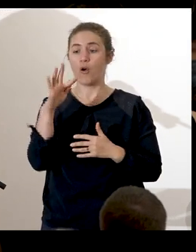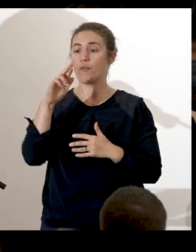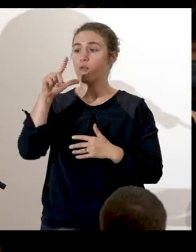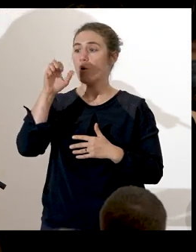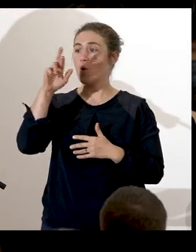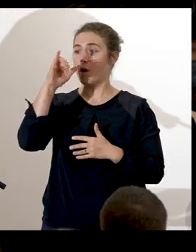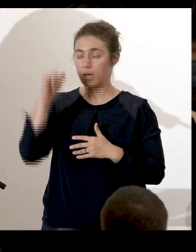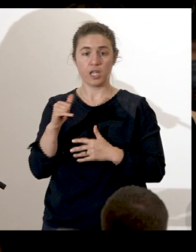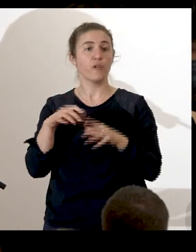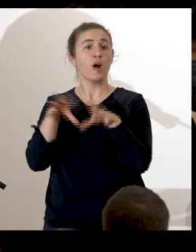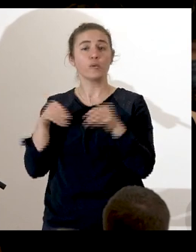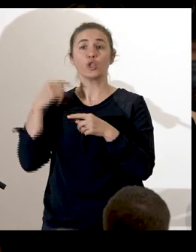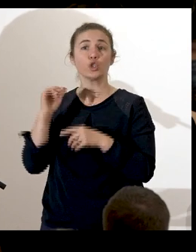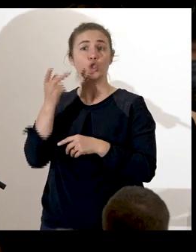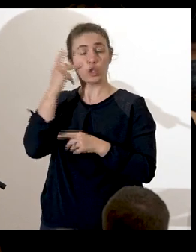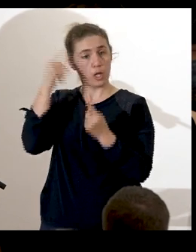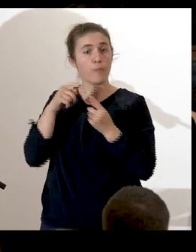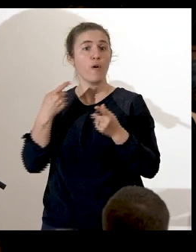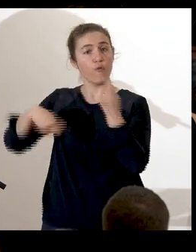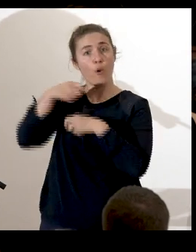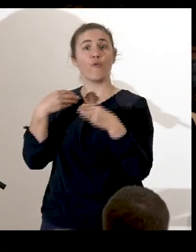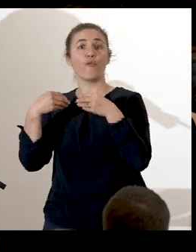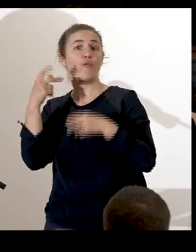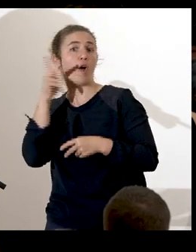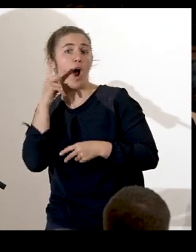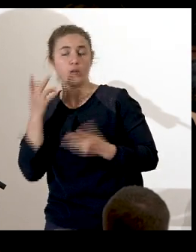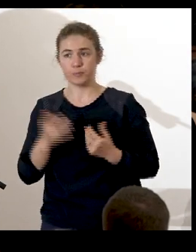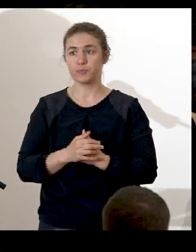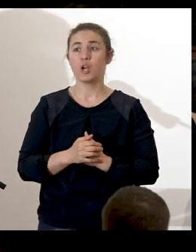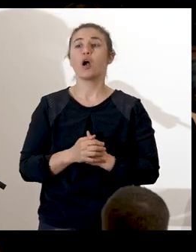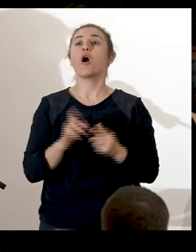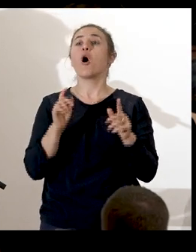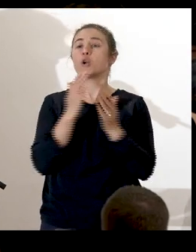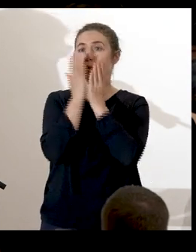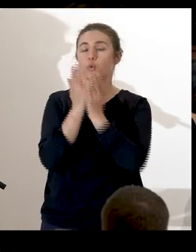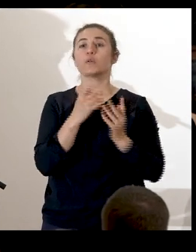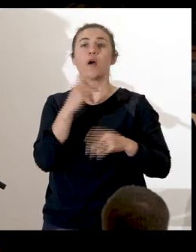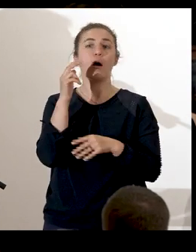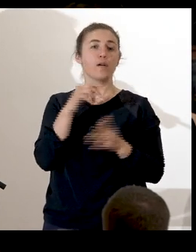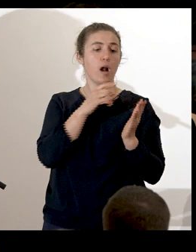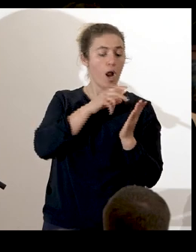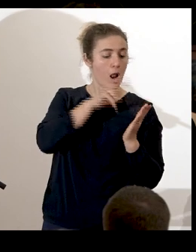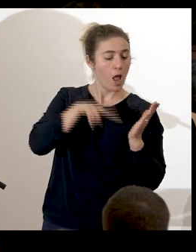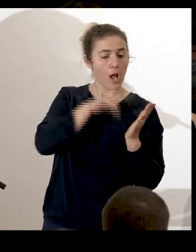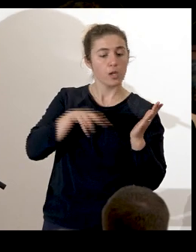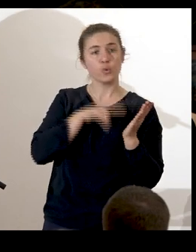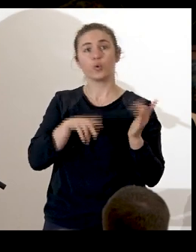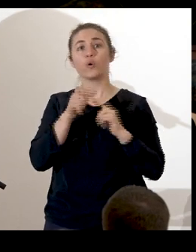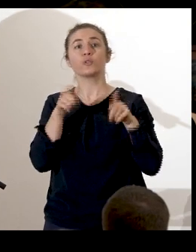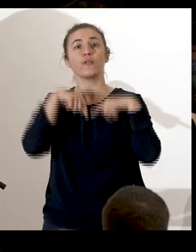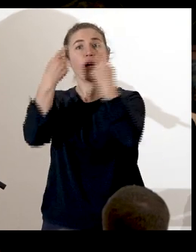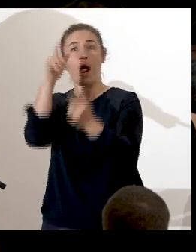vin et de banquiers. Il fait des études de lettres à Paris, puis séjourne en Allemagne et en Angleterre pour y apprendre les langues